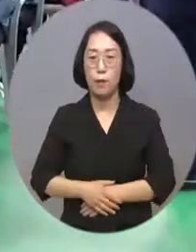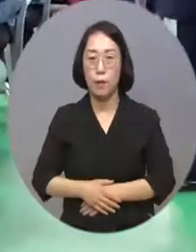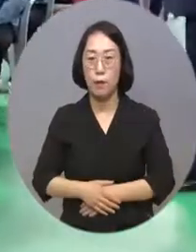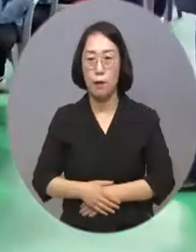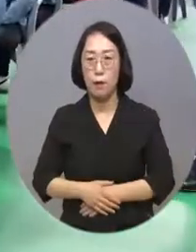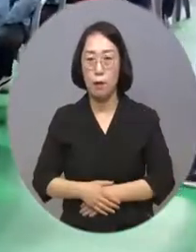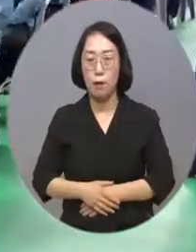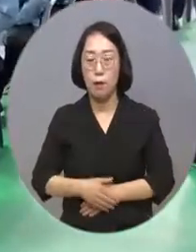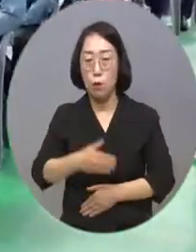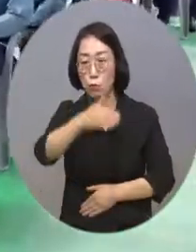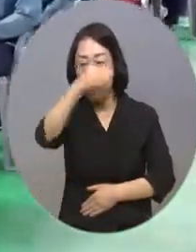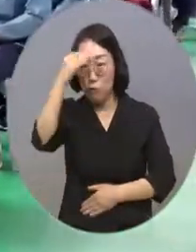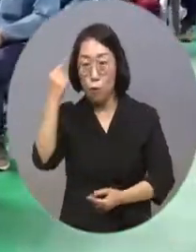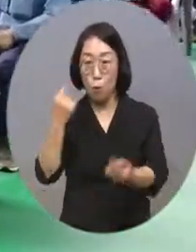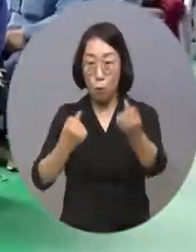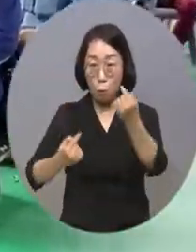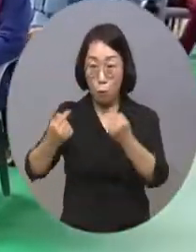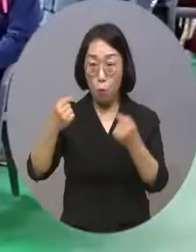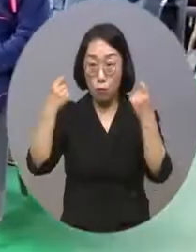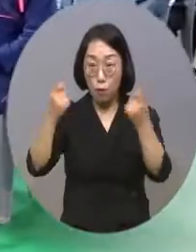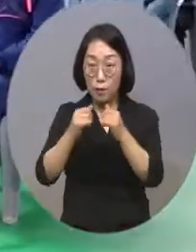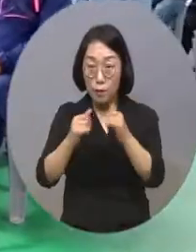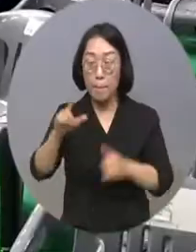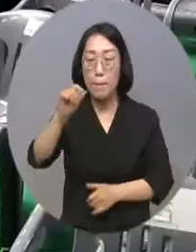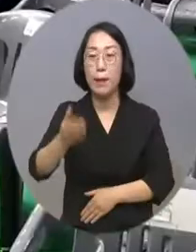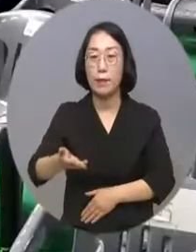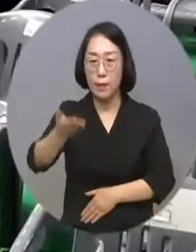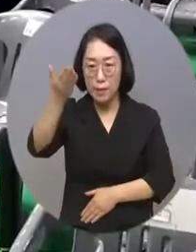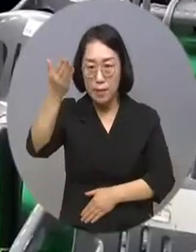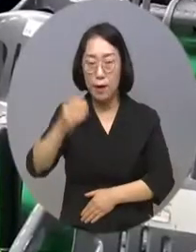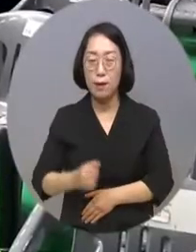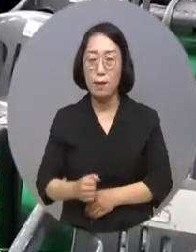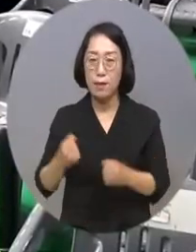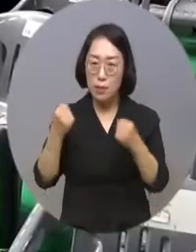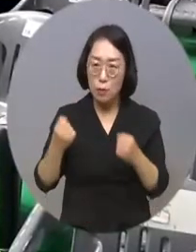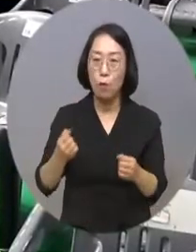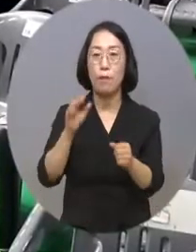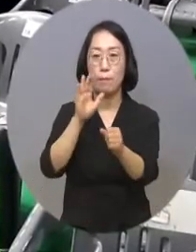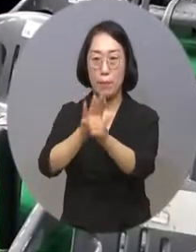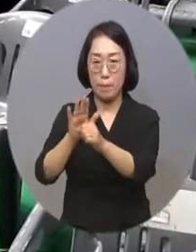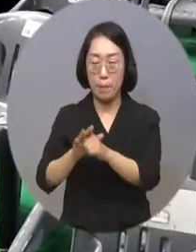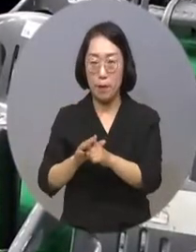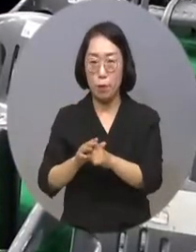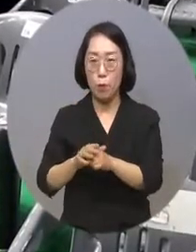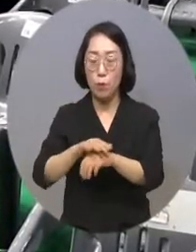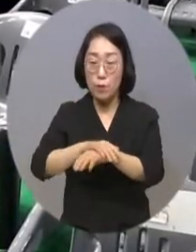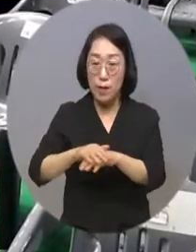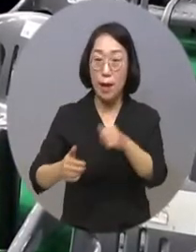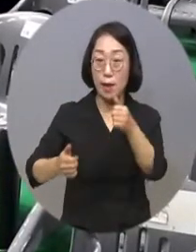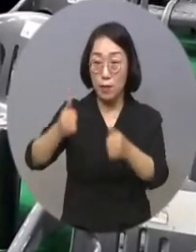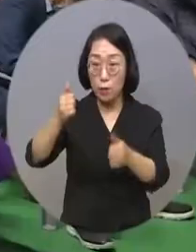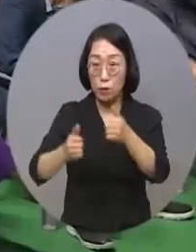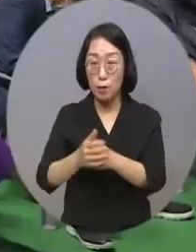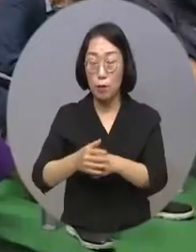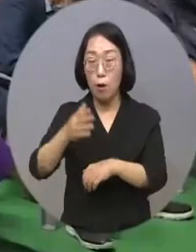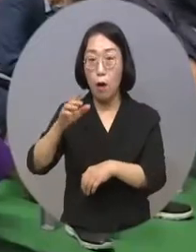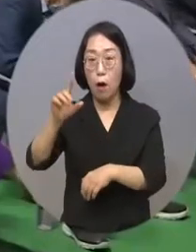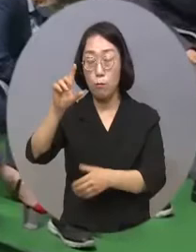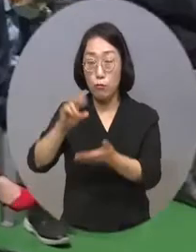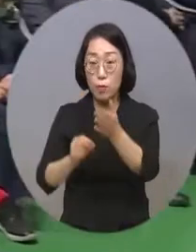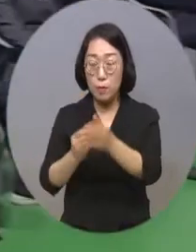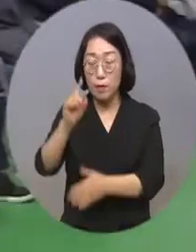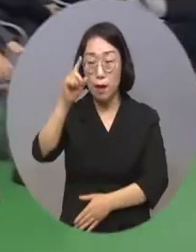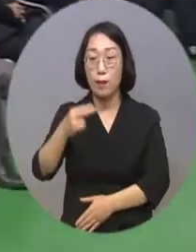1만 여명의 관람객이 순천을 찾아 선수들의 선전을 기원해 있고 선수들은 선의의 경쟁을 펼치며 단 한 건의 사고도